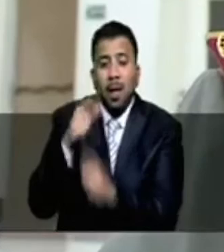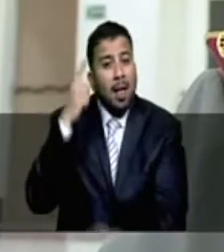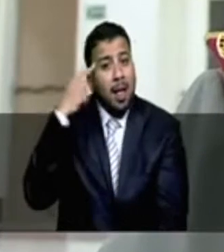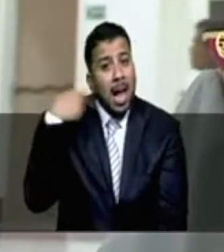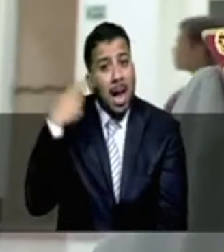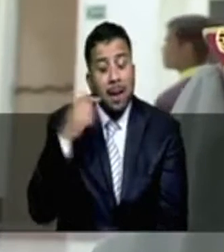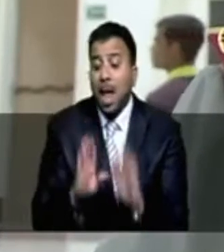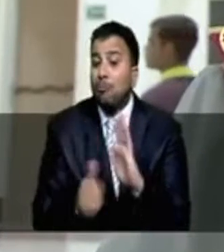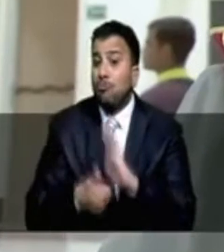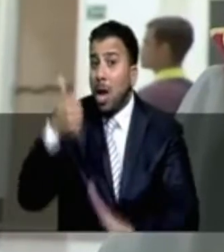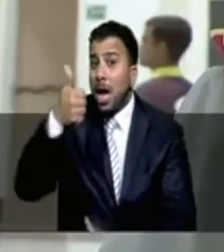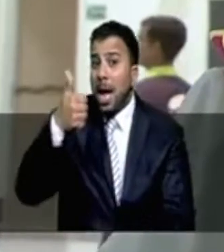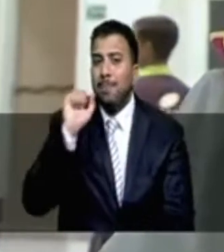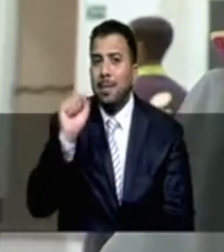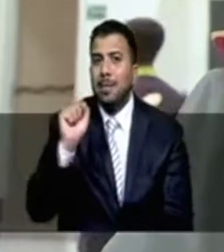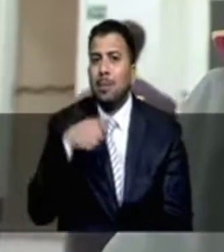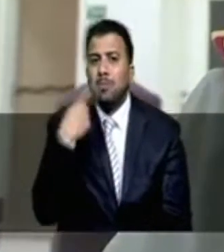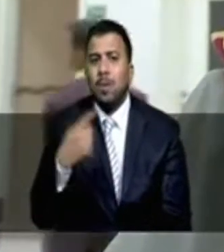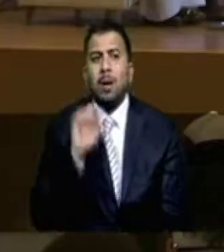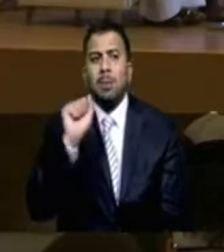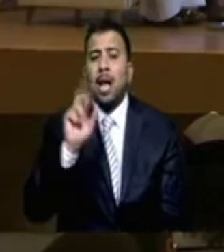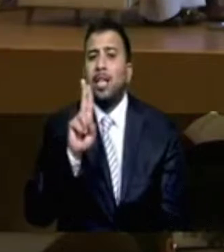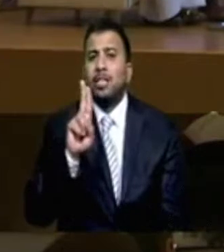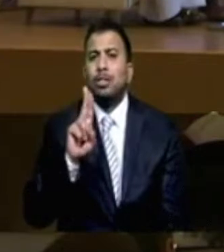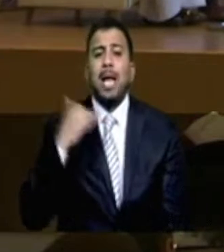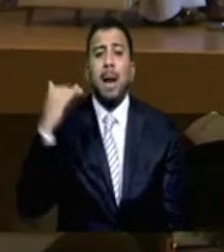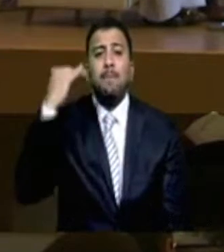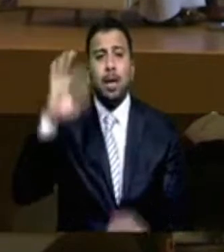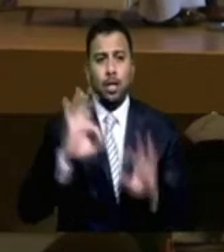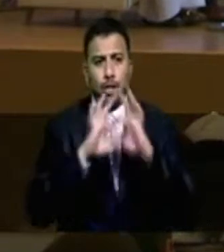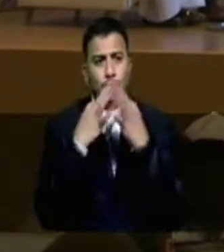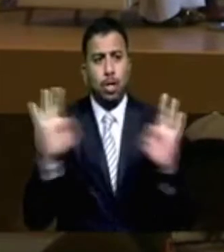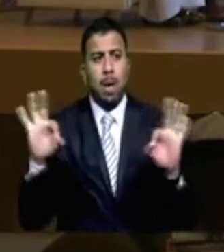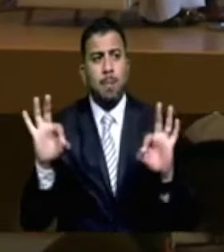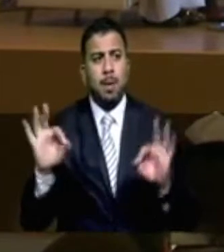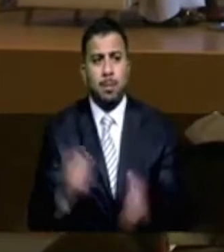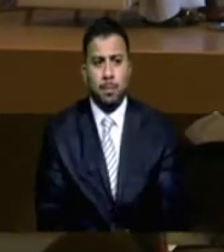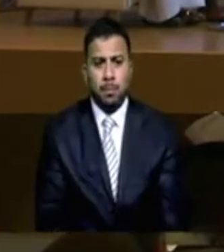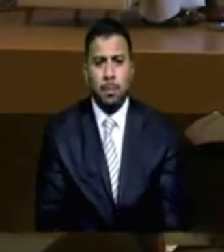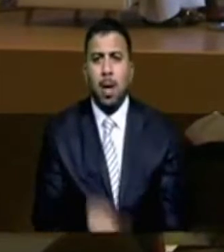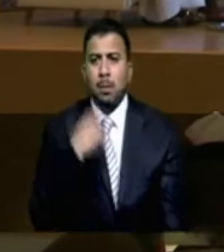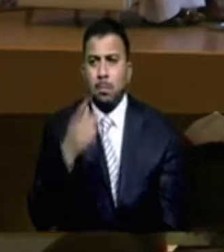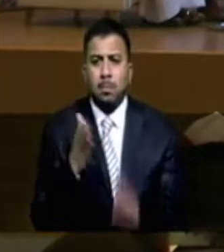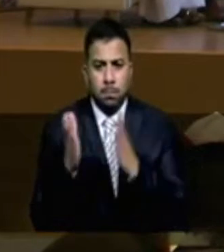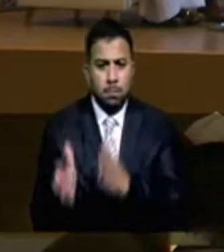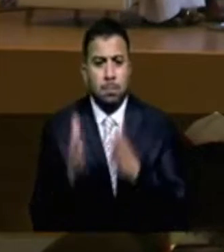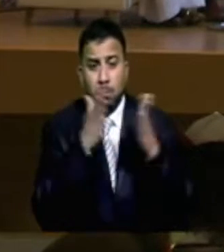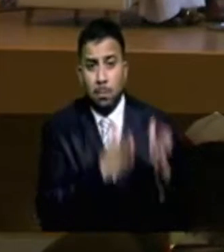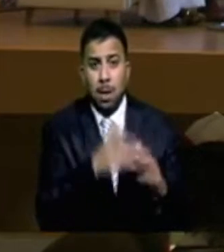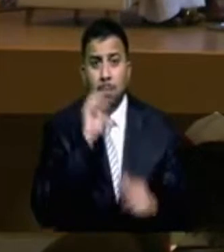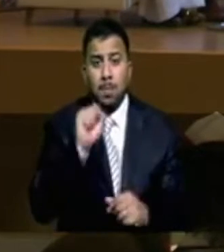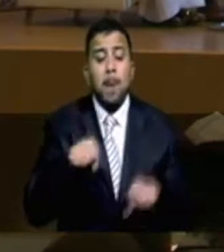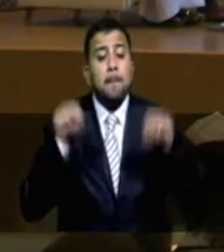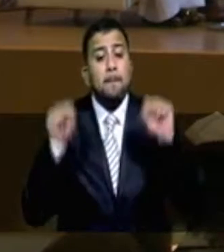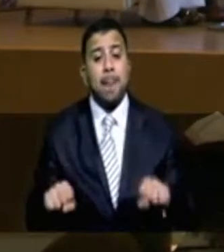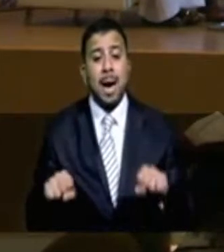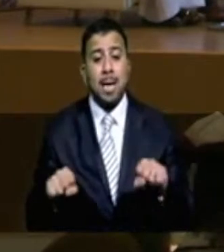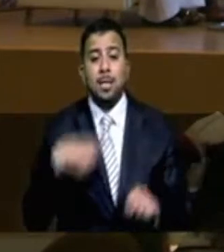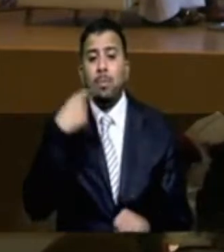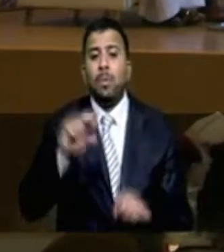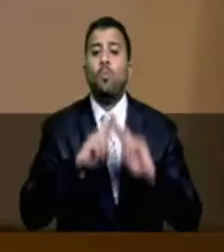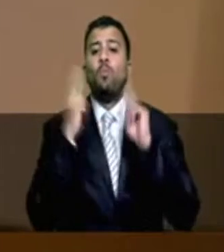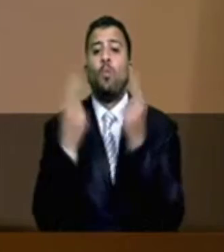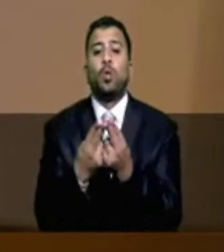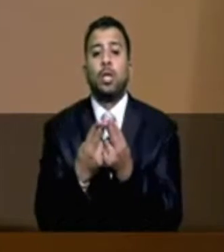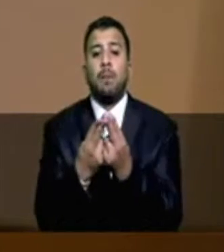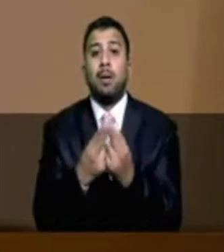إيجابي سليم قادر على تحقيق التنمية الشاملة لهذا المجتمع. بعد ذلك جاء انطلاق الجلسة الرئيسية